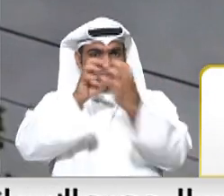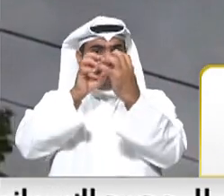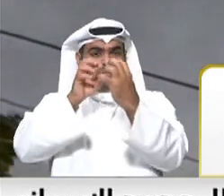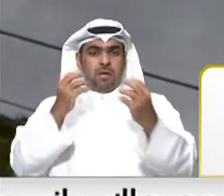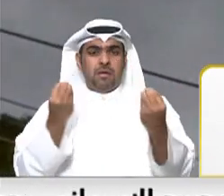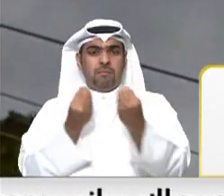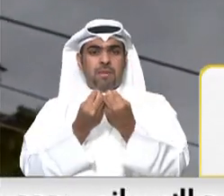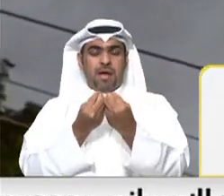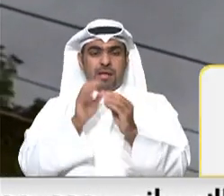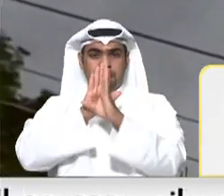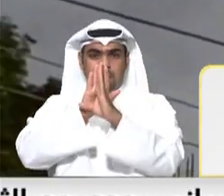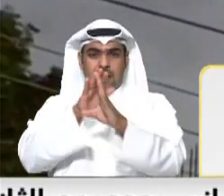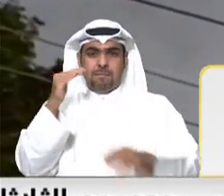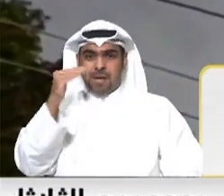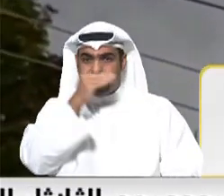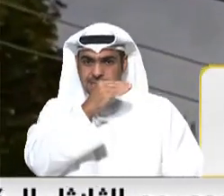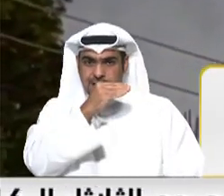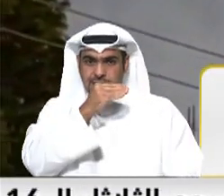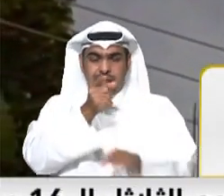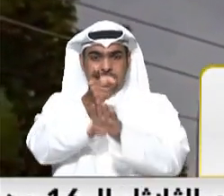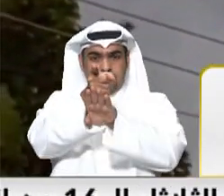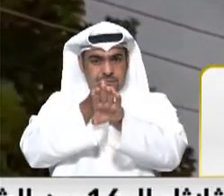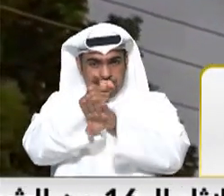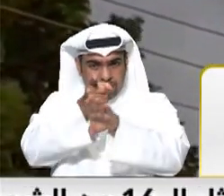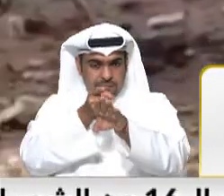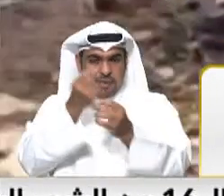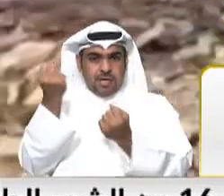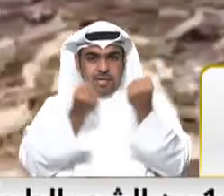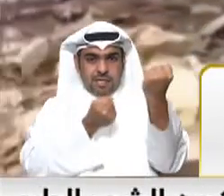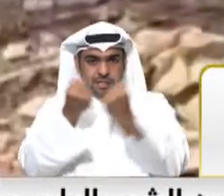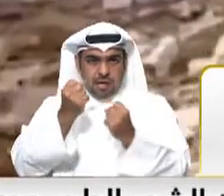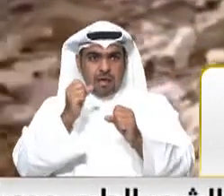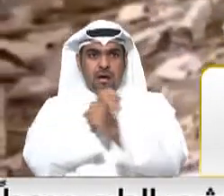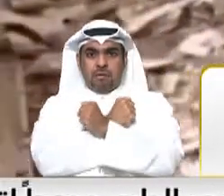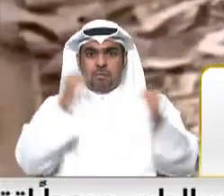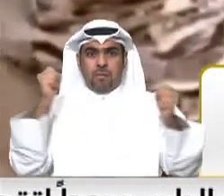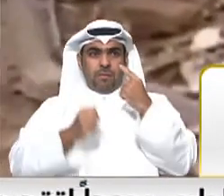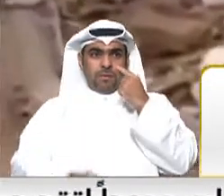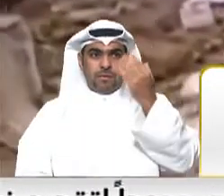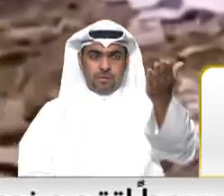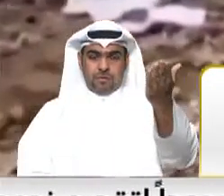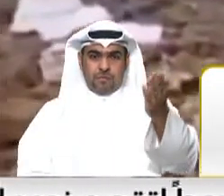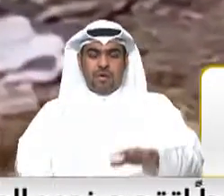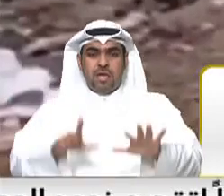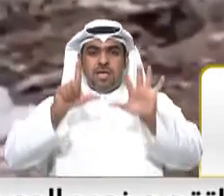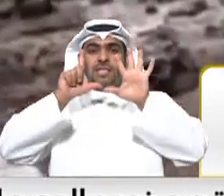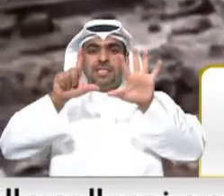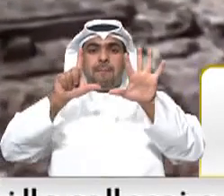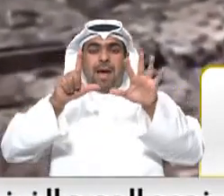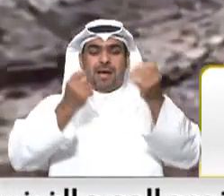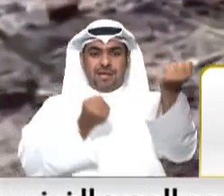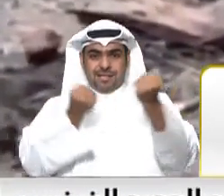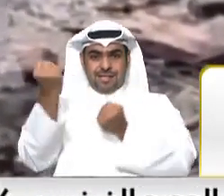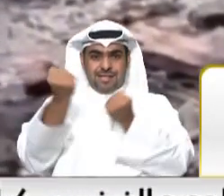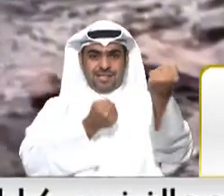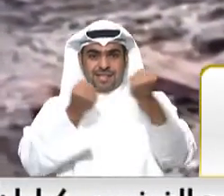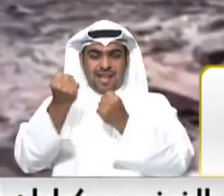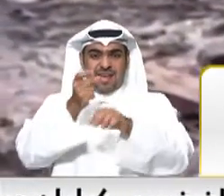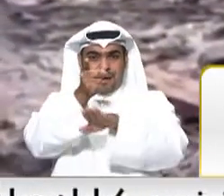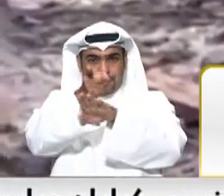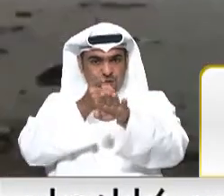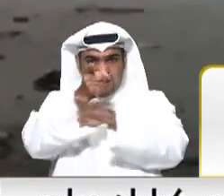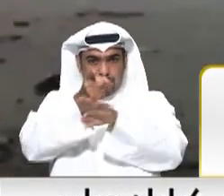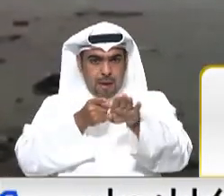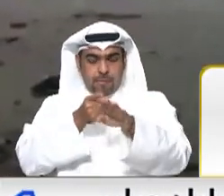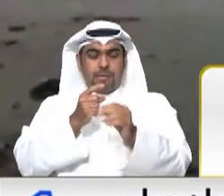عدد من الياته العسكريه فضلا عن الاستيلاء على سبع سيارات قتاليه وتدمير تسع عربات